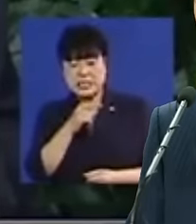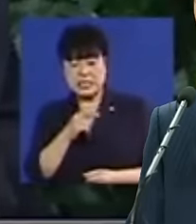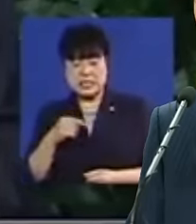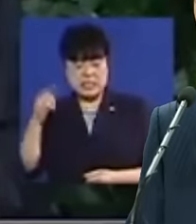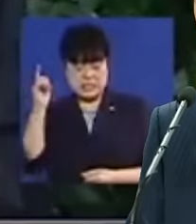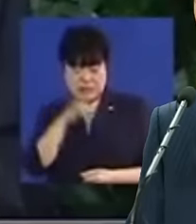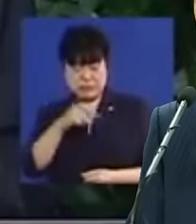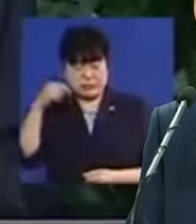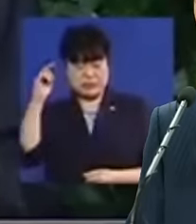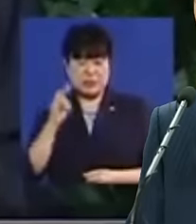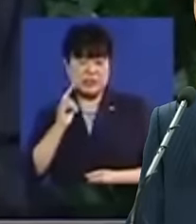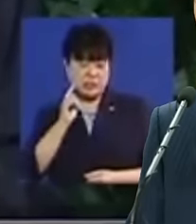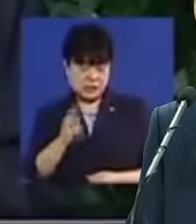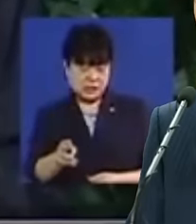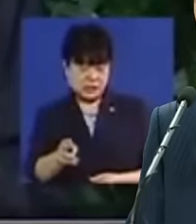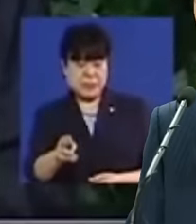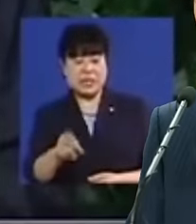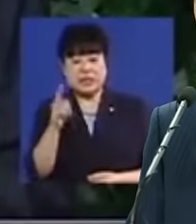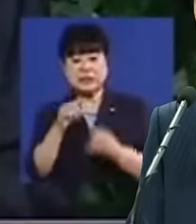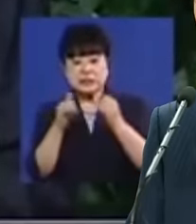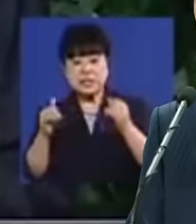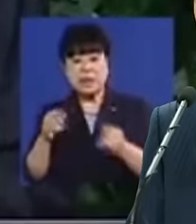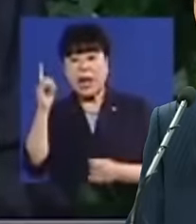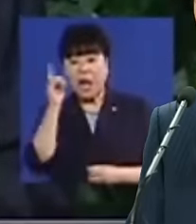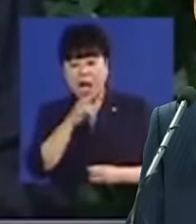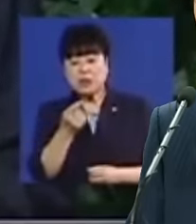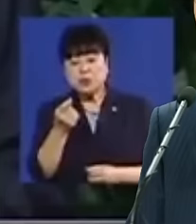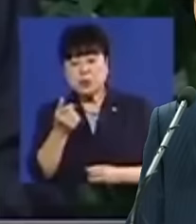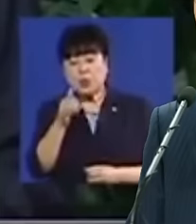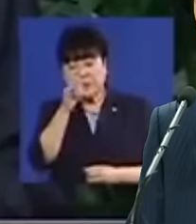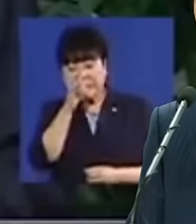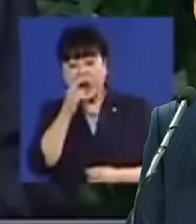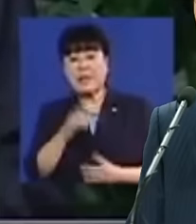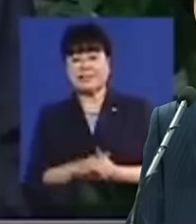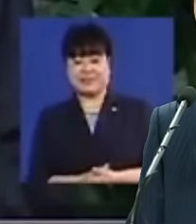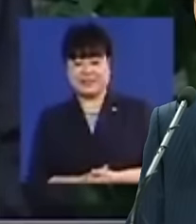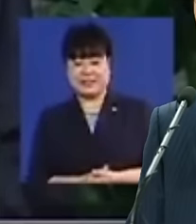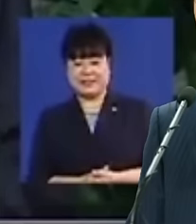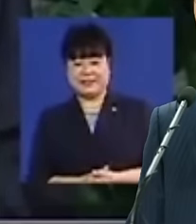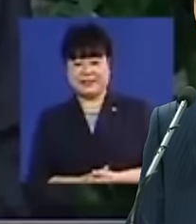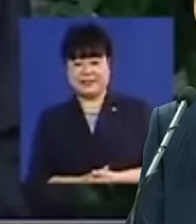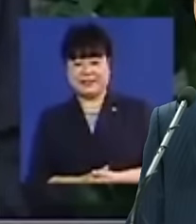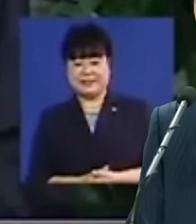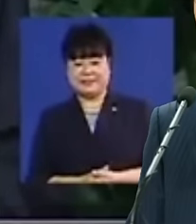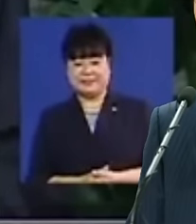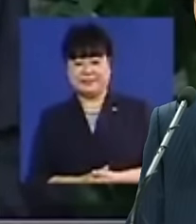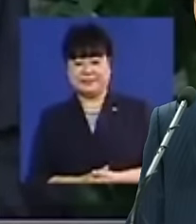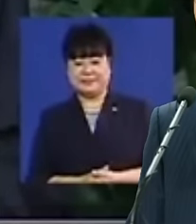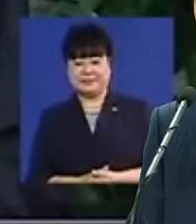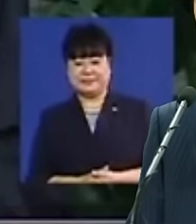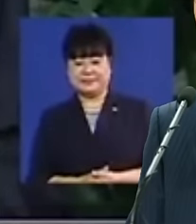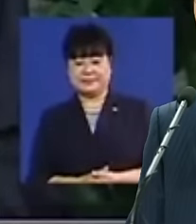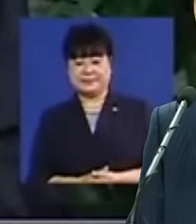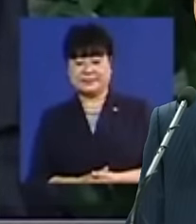깊다, 저 사람 악이 그렇게 깊지 않다 그렇게 말하는 것입니다.